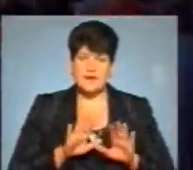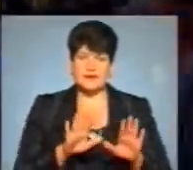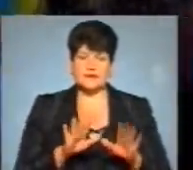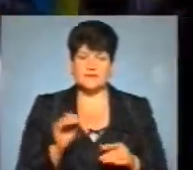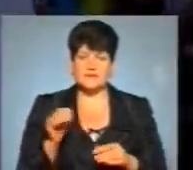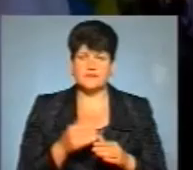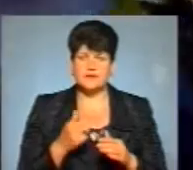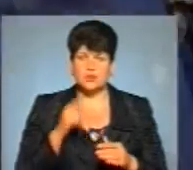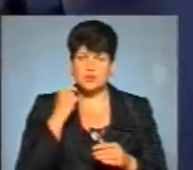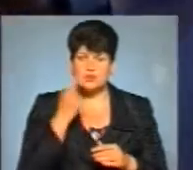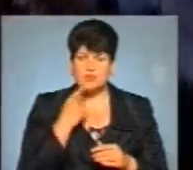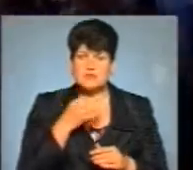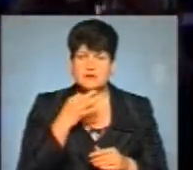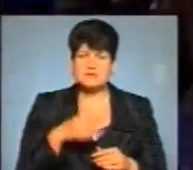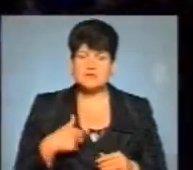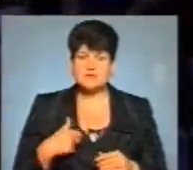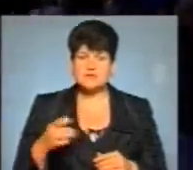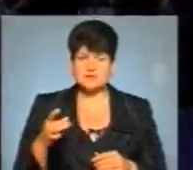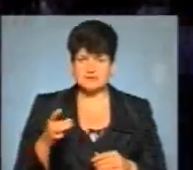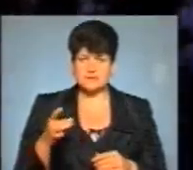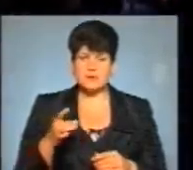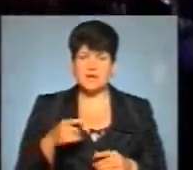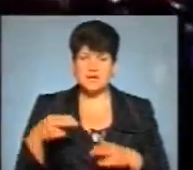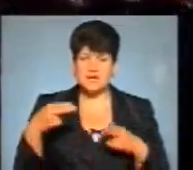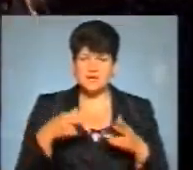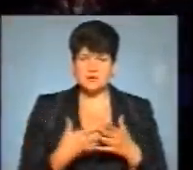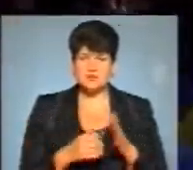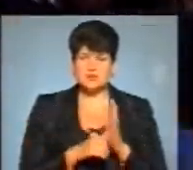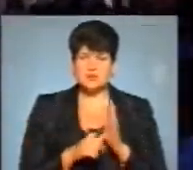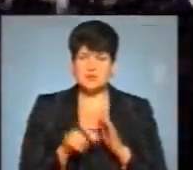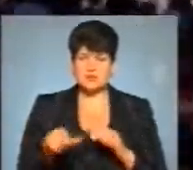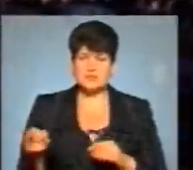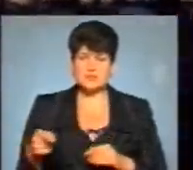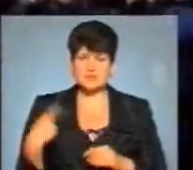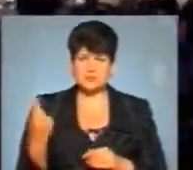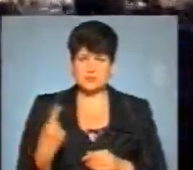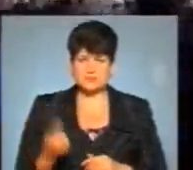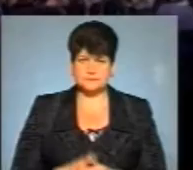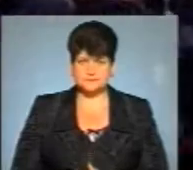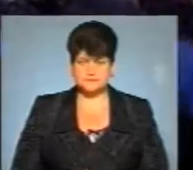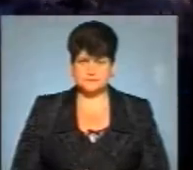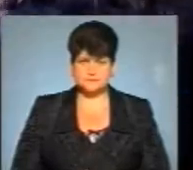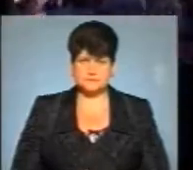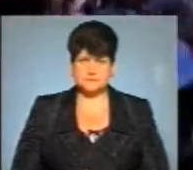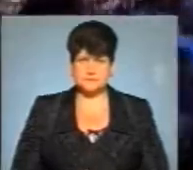Кондуб розповів, що з Тернопільщини на цю акцію під Верховну Раду приїхало близько 60 осіб.